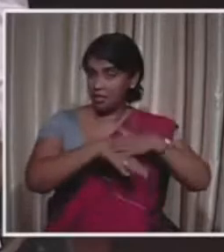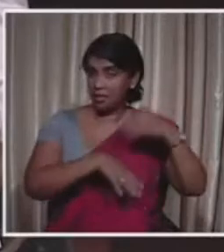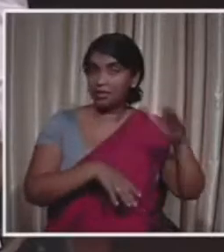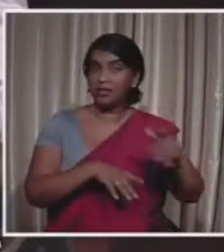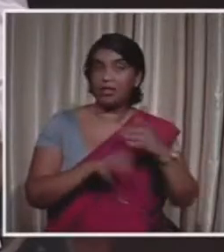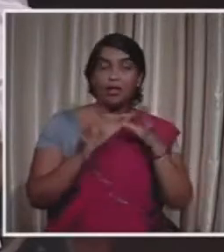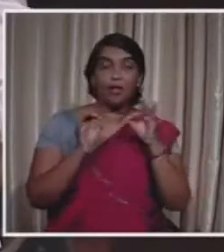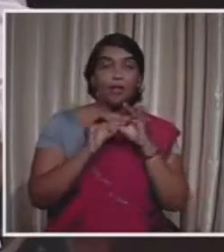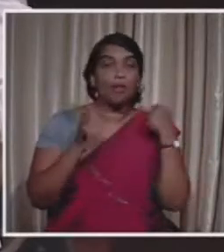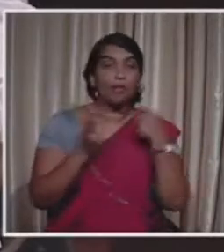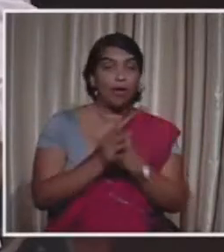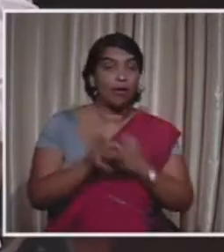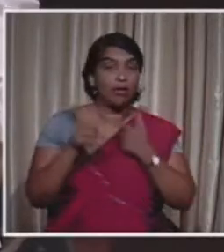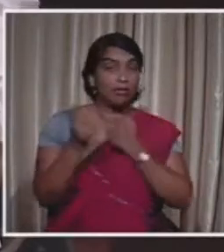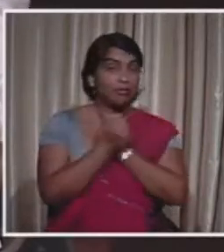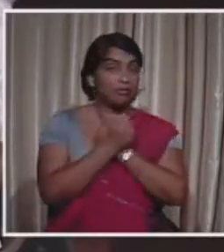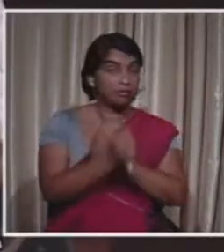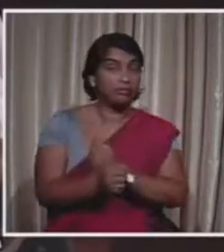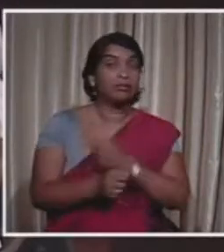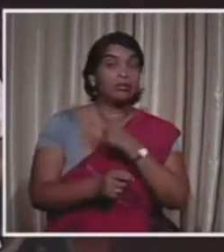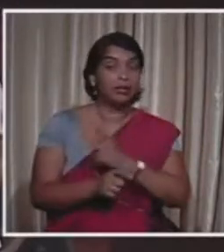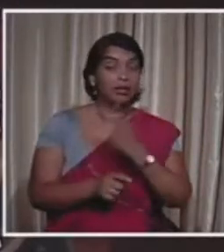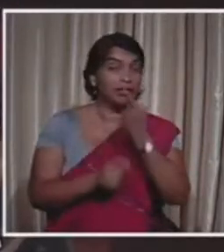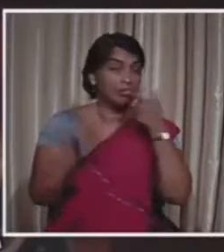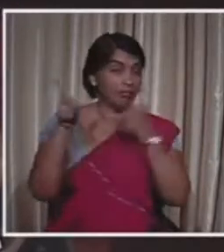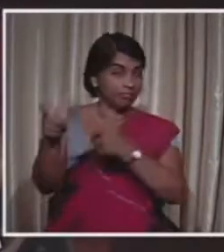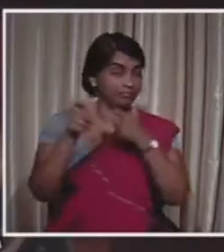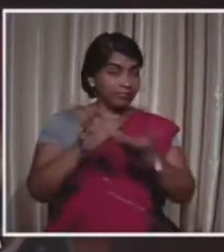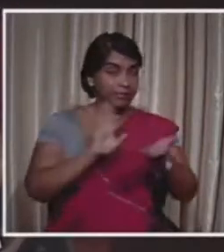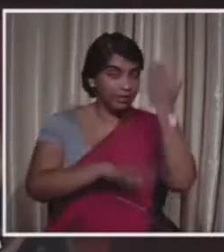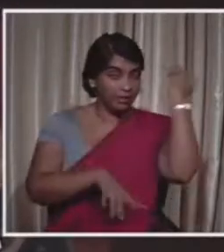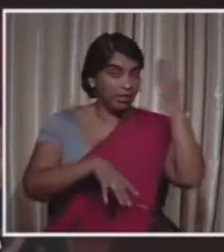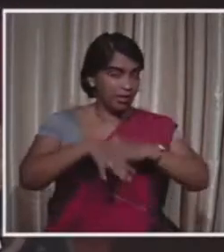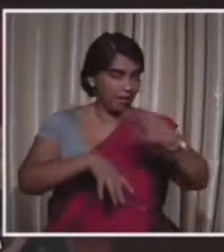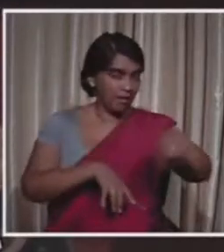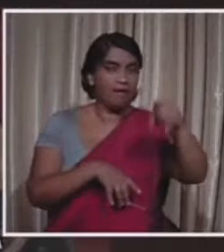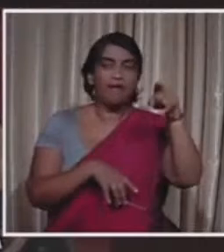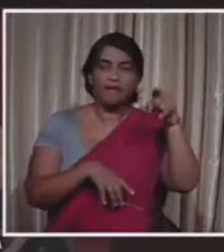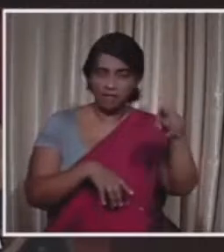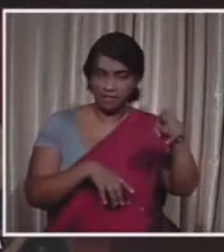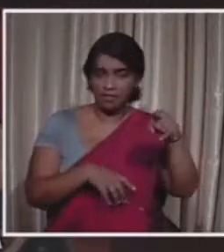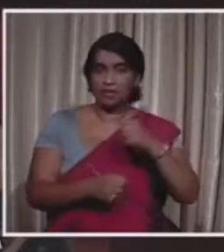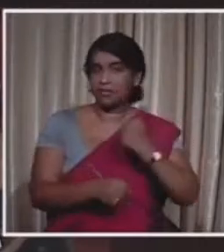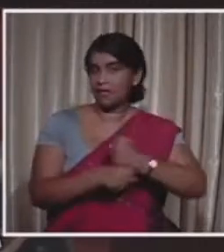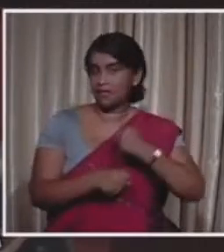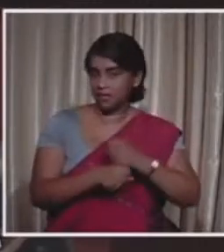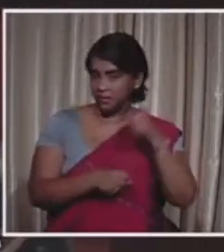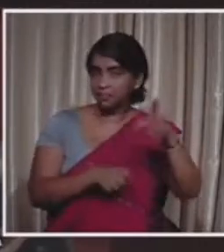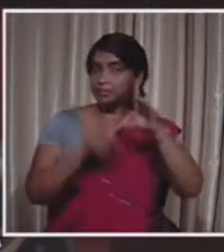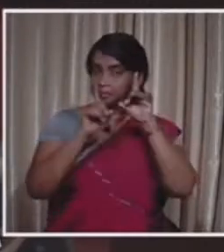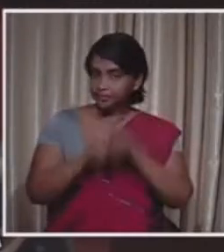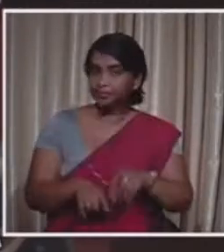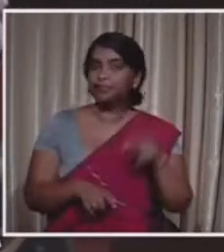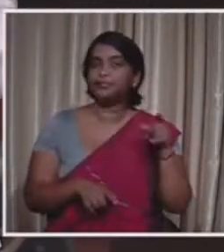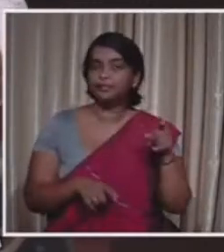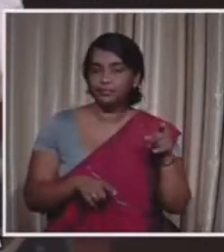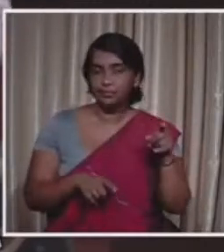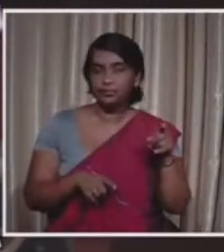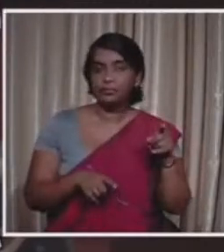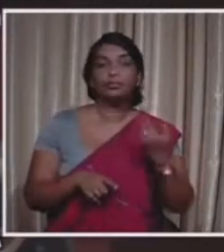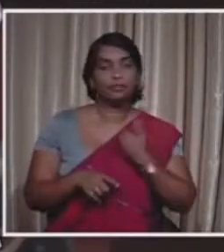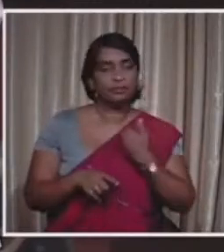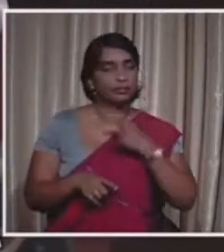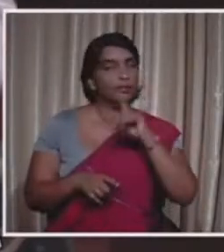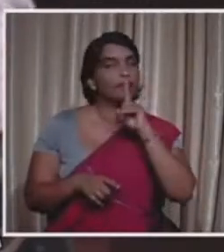වැලිකඩ බන්ධනාගාරයේ හිටපු හිරකරුවන් ඝාතනය කරපු ඉතිහාසයක් තියෙනවා මේ ආණ්ඩුවට. ඒ නිසා මම